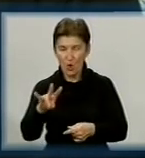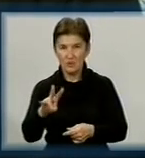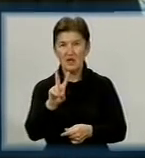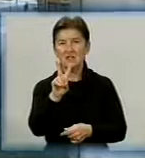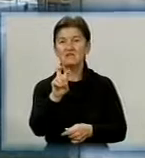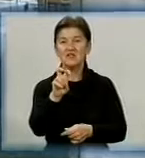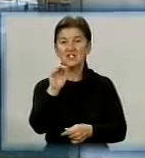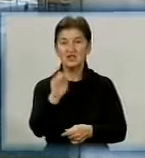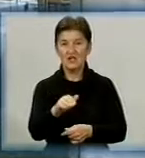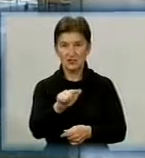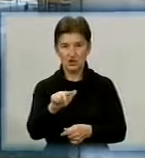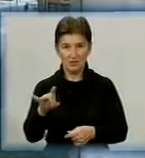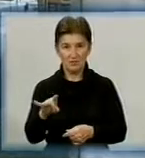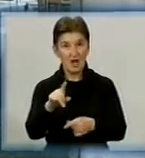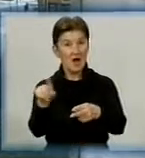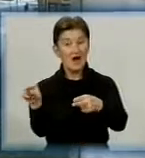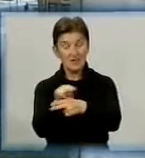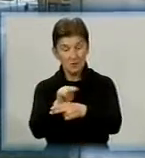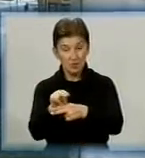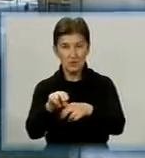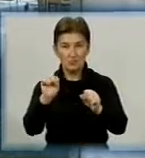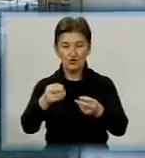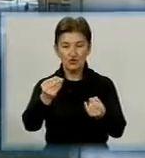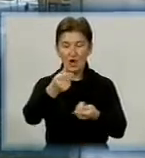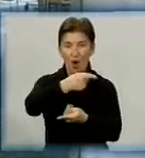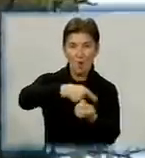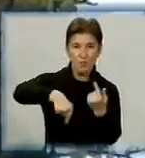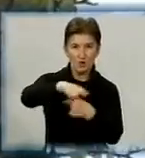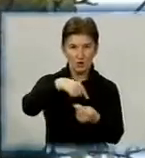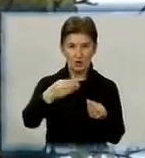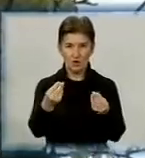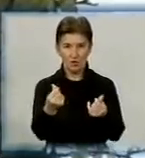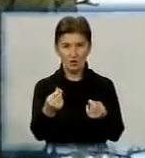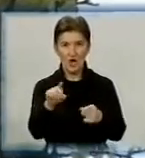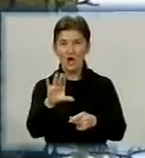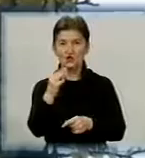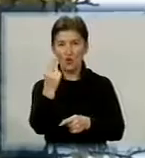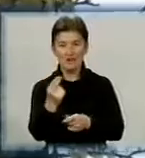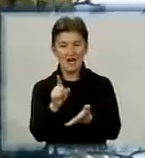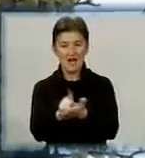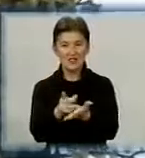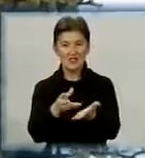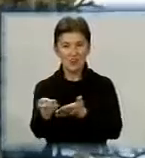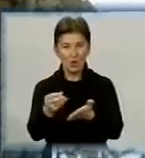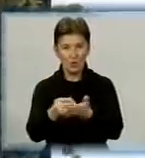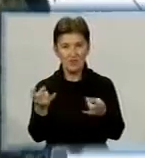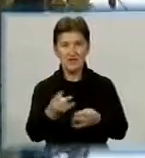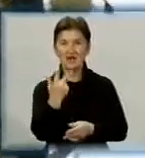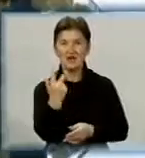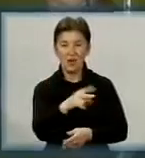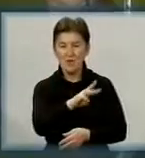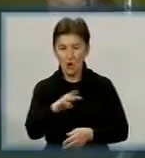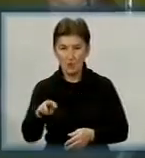1 200 000 гривнів. Ремонт лікарня могла б виконати з оборотних коштів. До кінця цього року фонд соціального страхування має сплатити закладу 3 мільйона